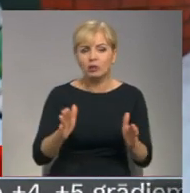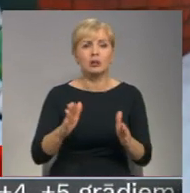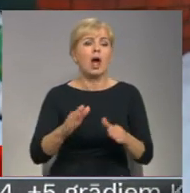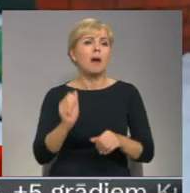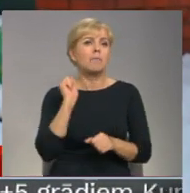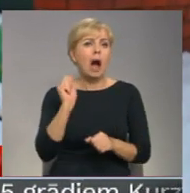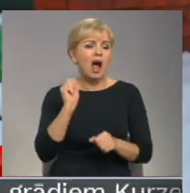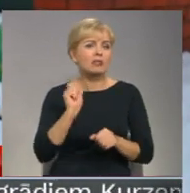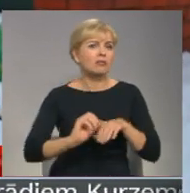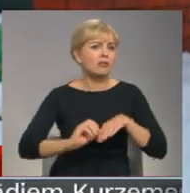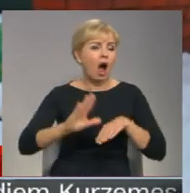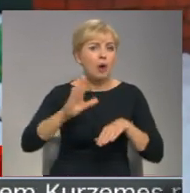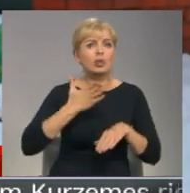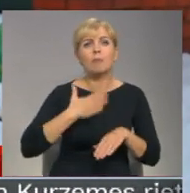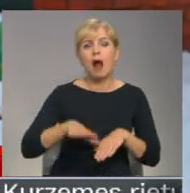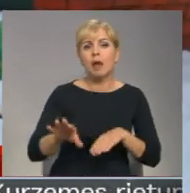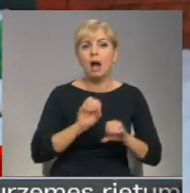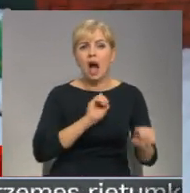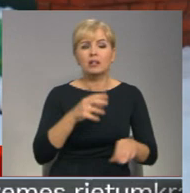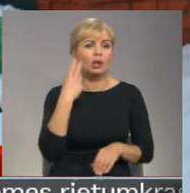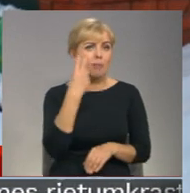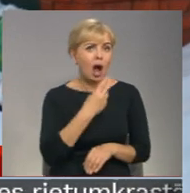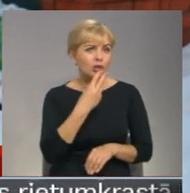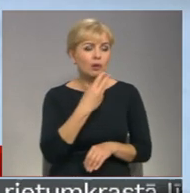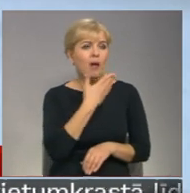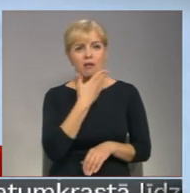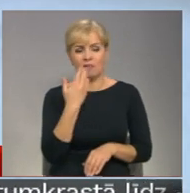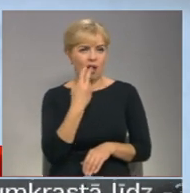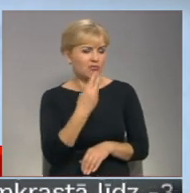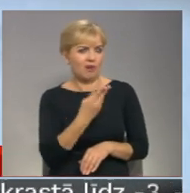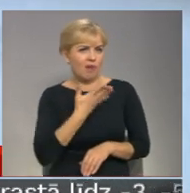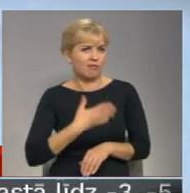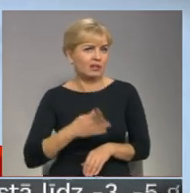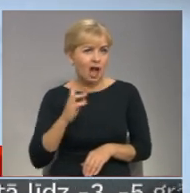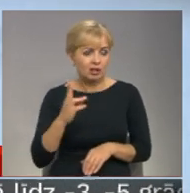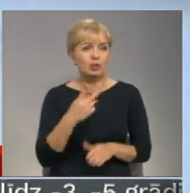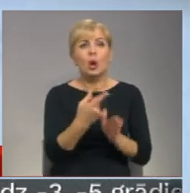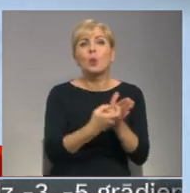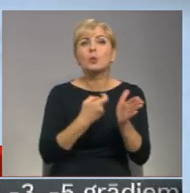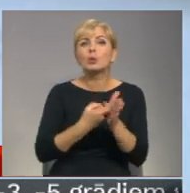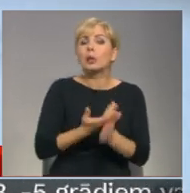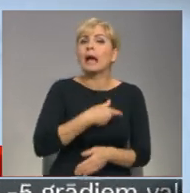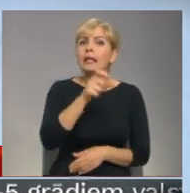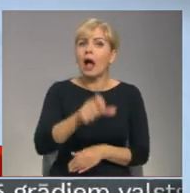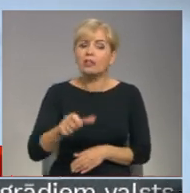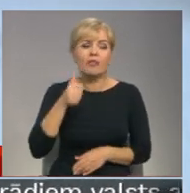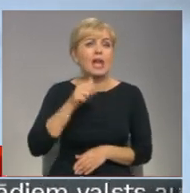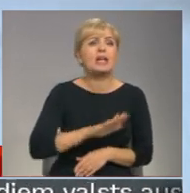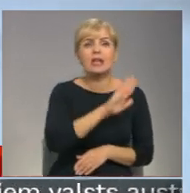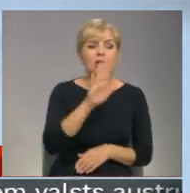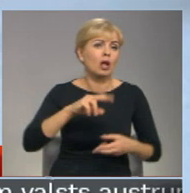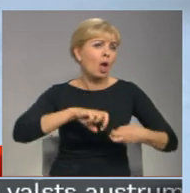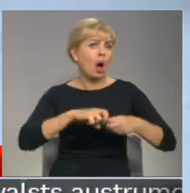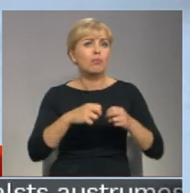kaudzes pie tiem par labu atkritumu apsaimniekošanu īsti neliecina. Uzrunātie Ozolnieku iedzīvotāji gan teica, ka ikdienā